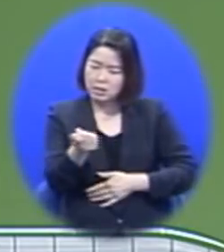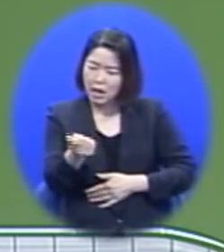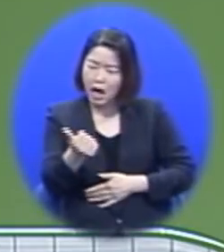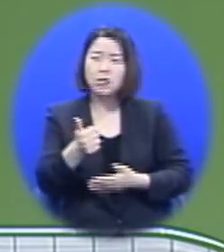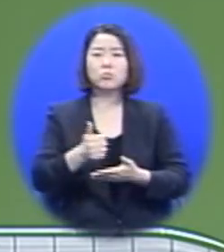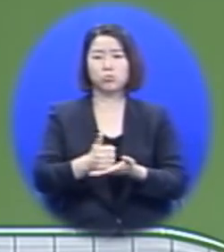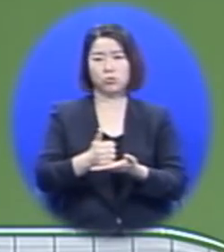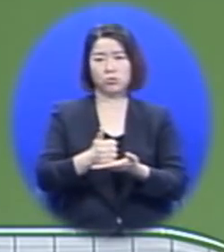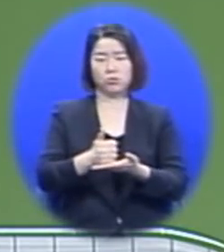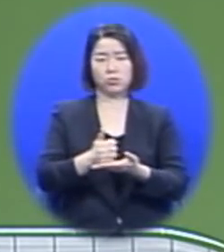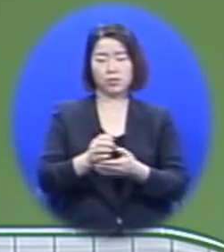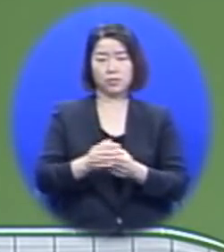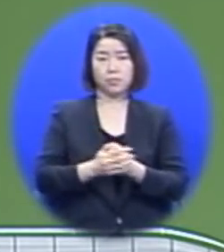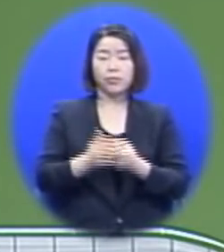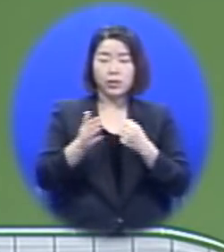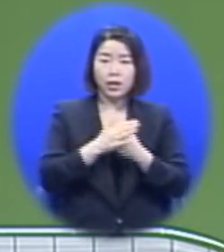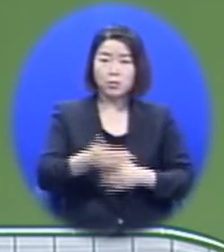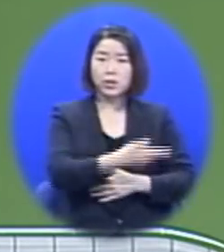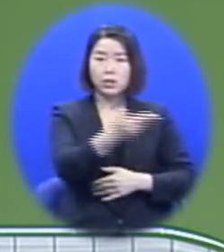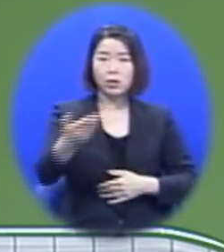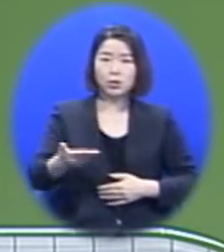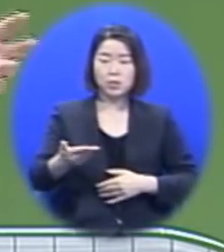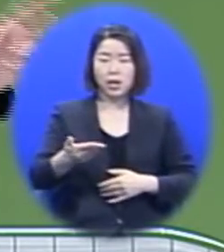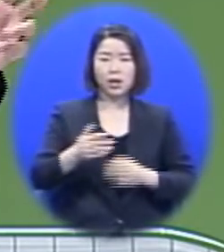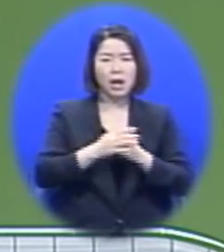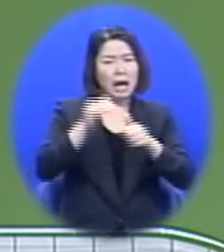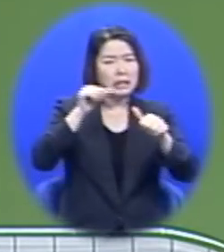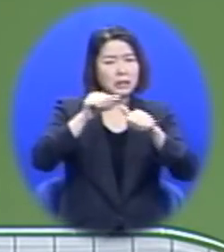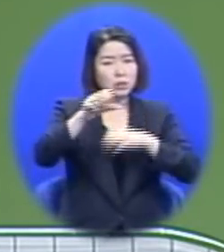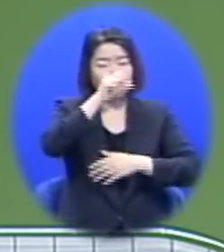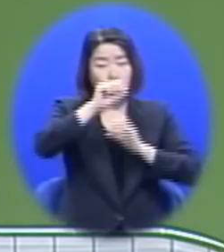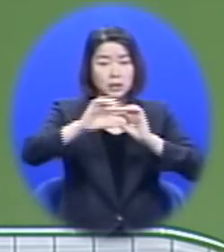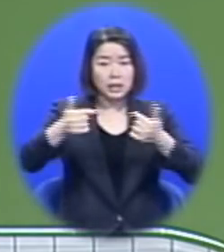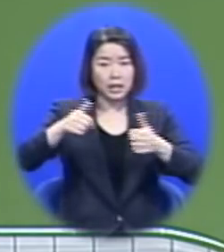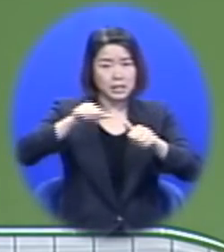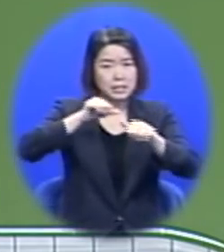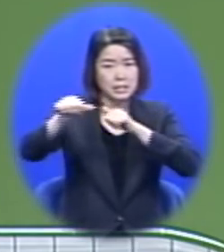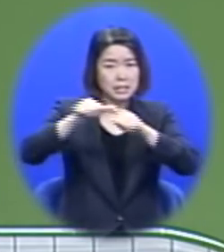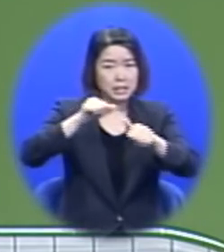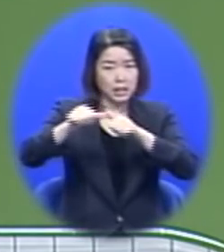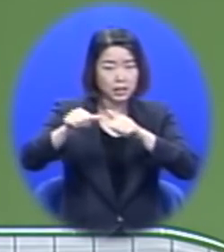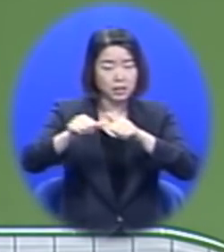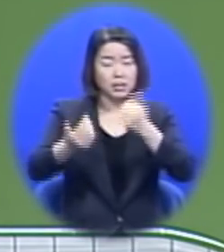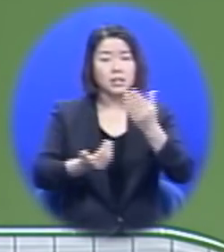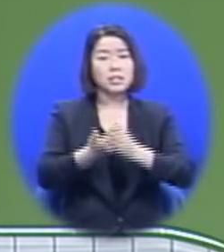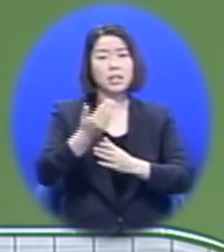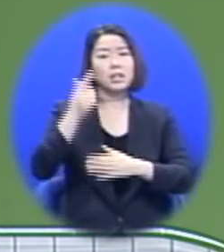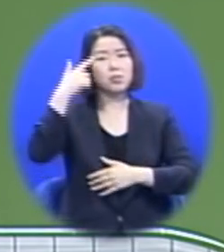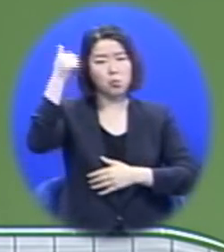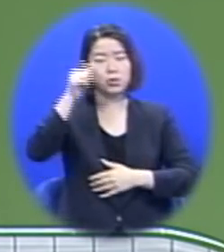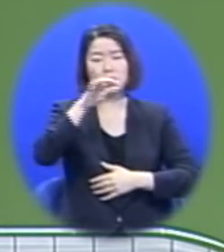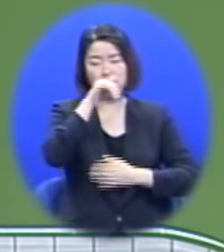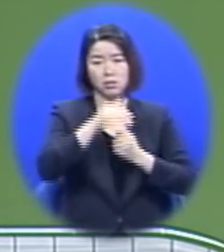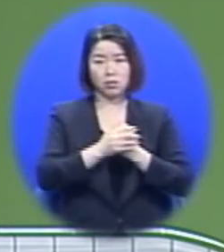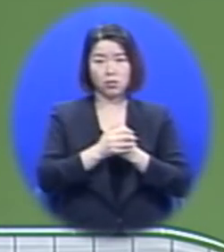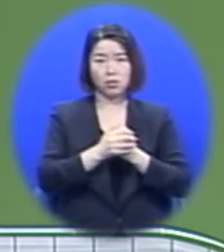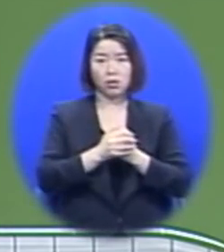되시고 그래서 여러분 스캔들을 일으키는 목사도 나오는 거예요. 유혹이